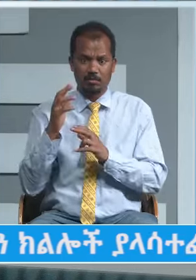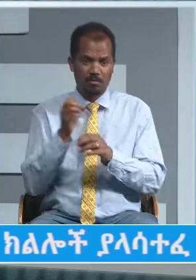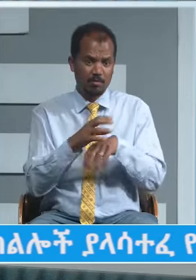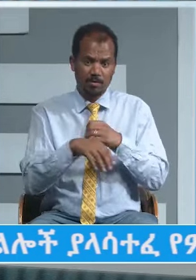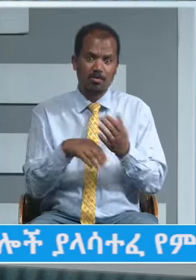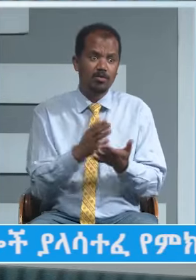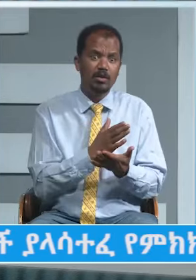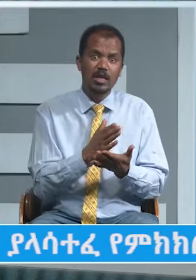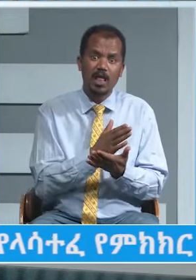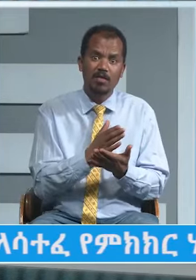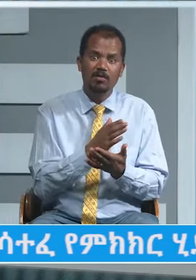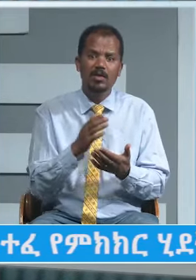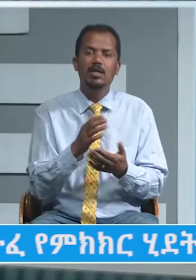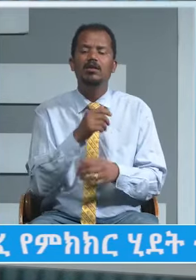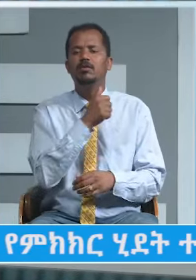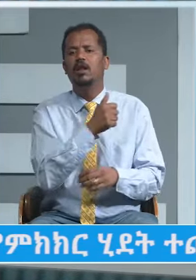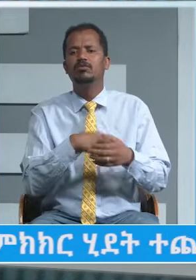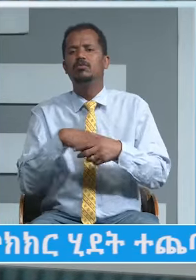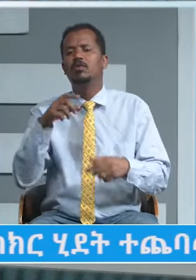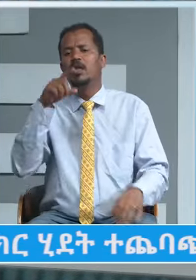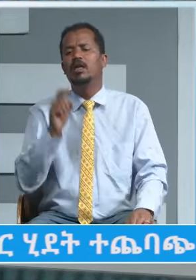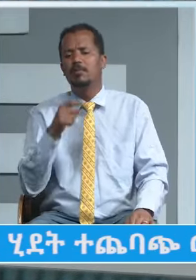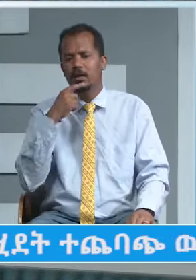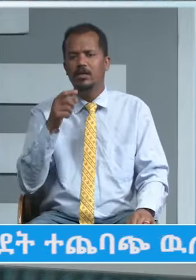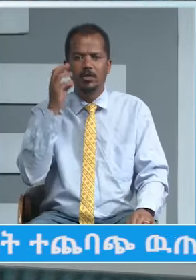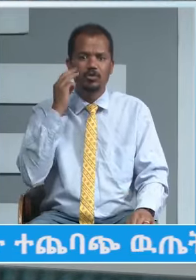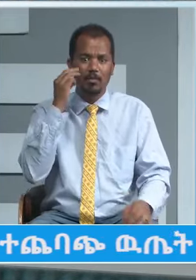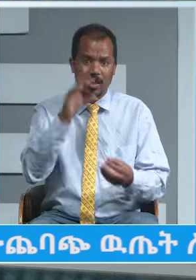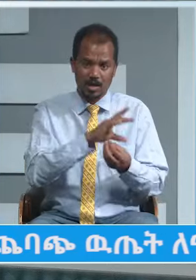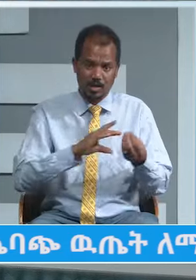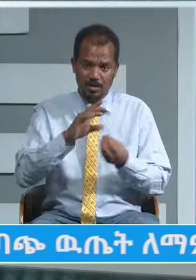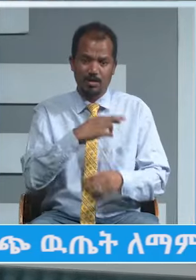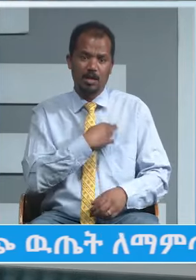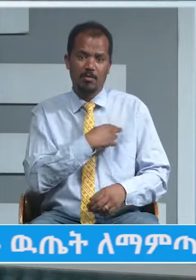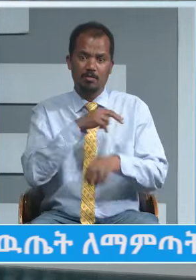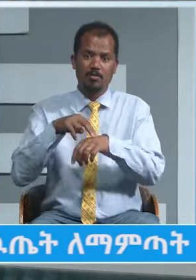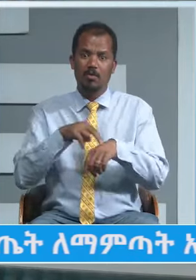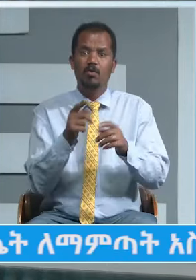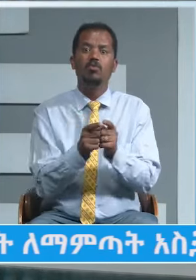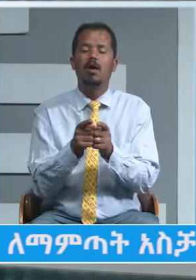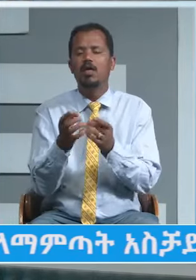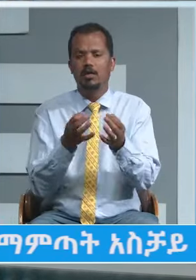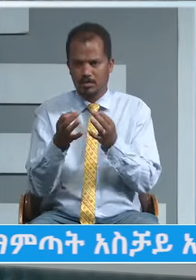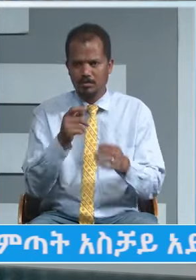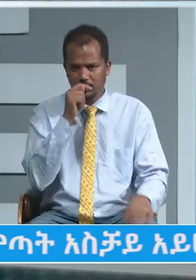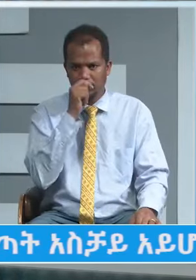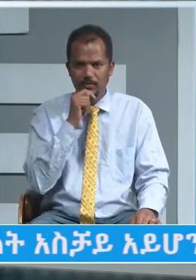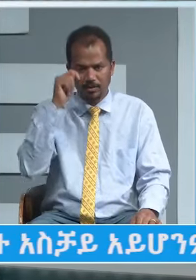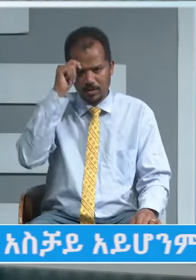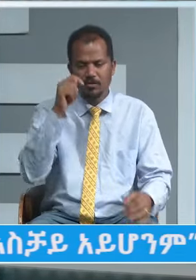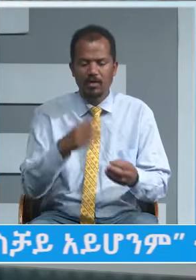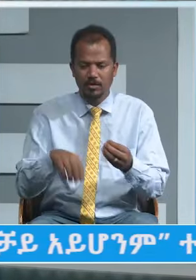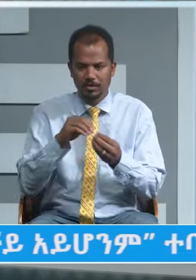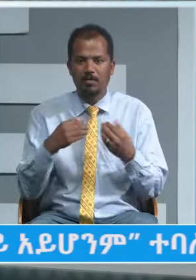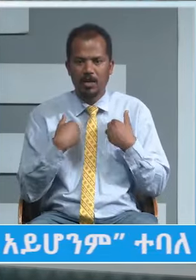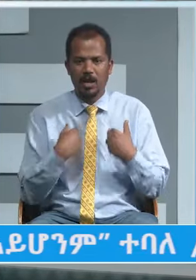ኃይሎች በምክክሩ እንዲሳተፉ የድርሻውን ሊወጣ ይገባል ሲል የሶማሌ ክልል የሃይማኖት ተቋማት ጉባኤ ገልጿል። ትዕግስት